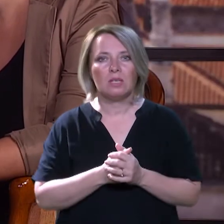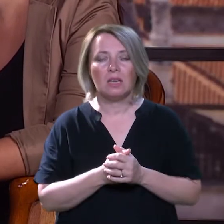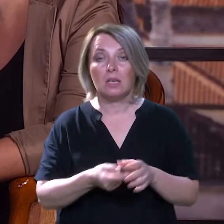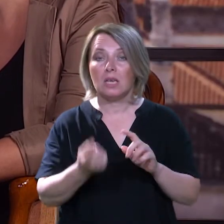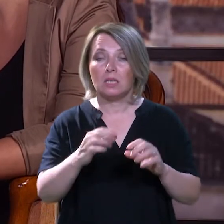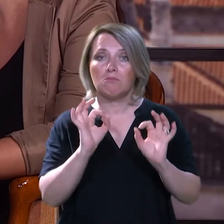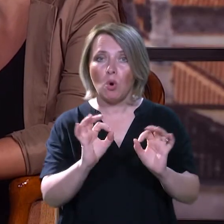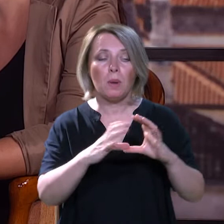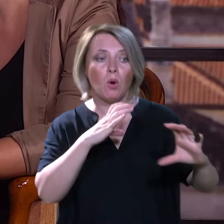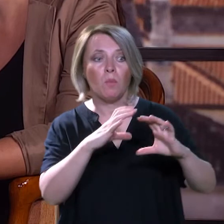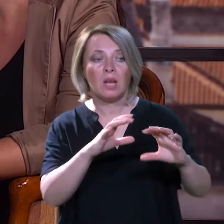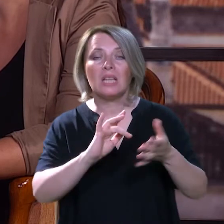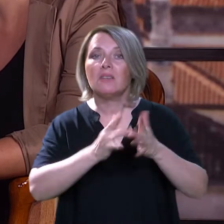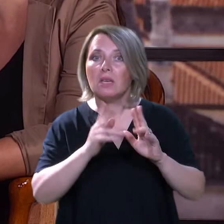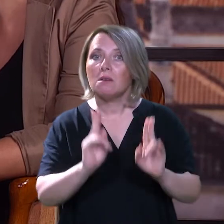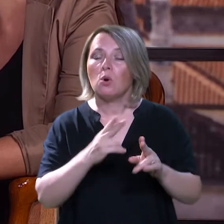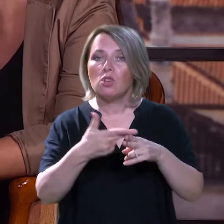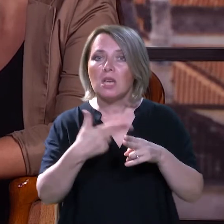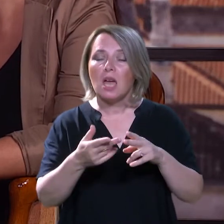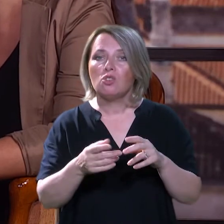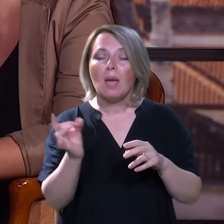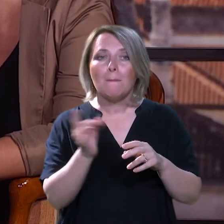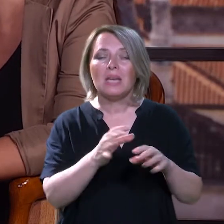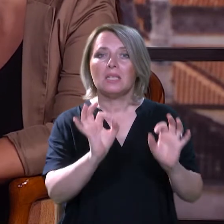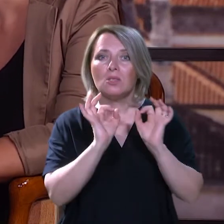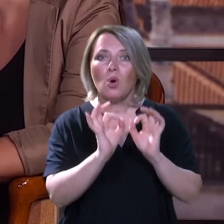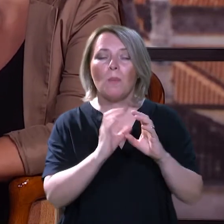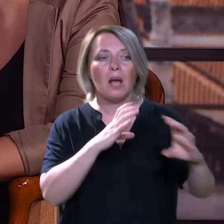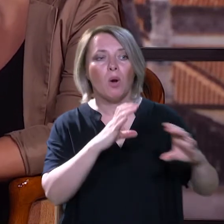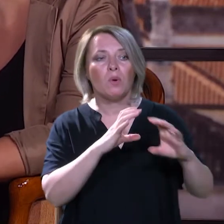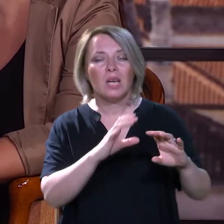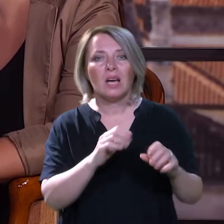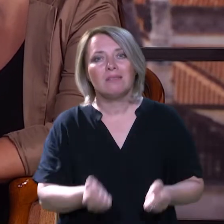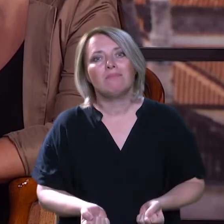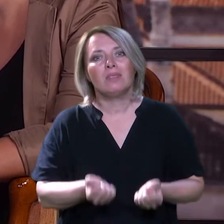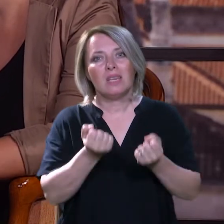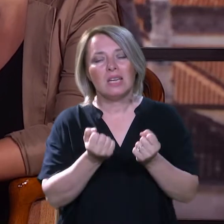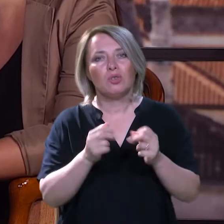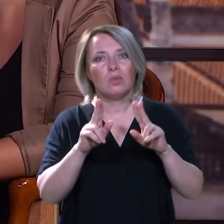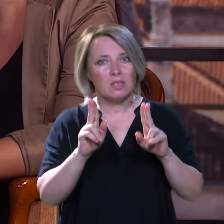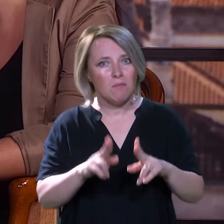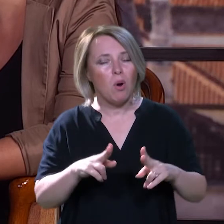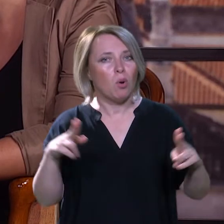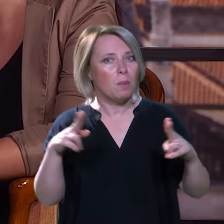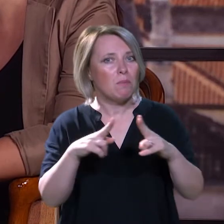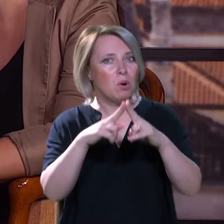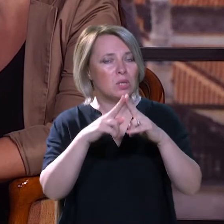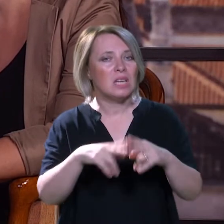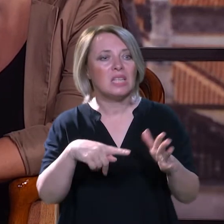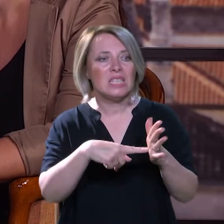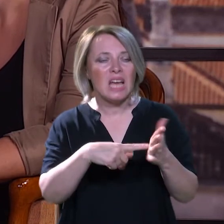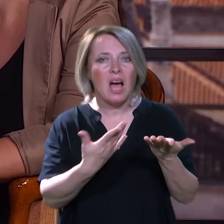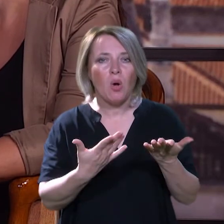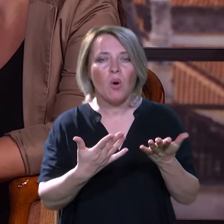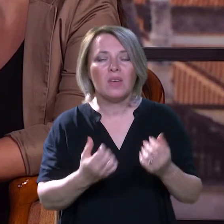može riješiti, jer bez dobre komunikacije i komunikacije teško da se mogu prepoznati neki